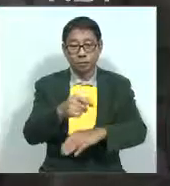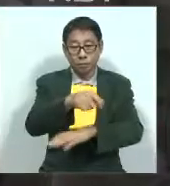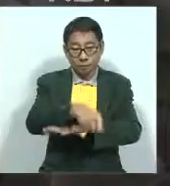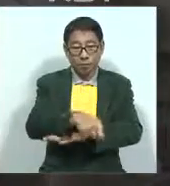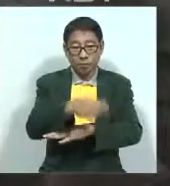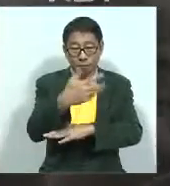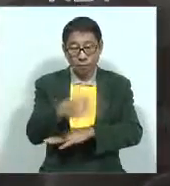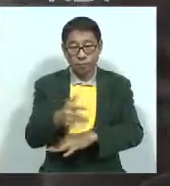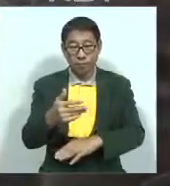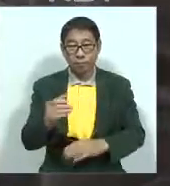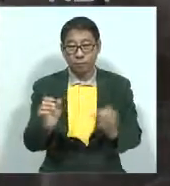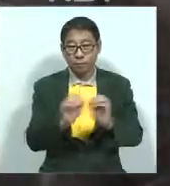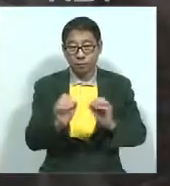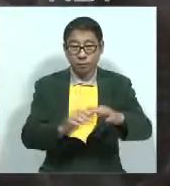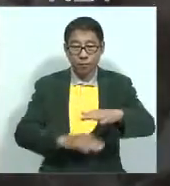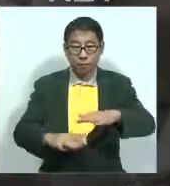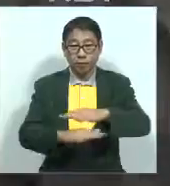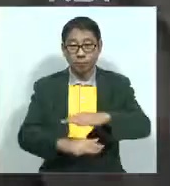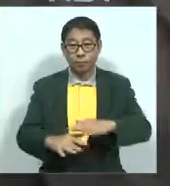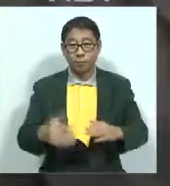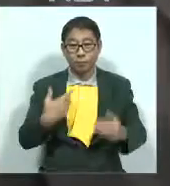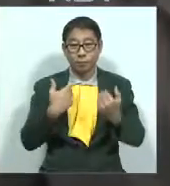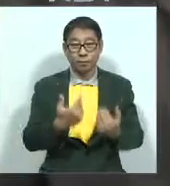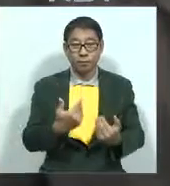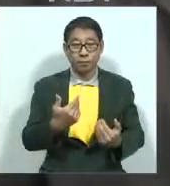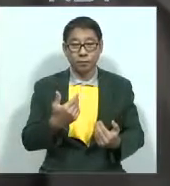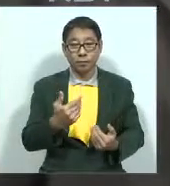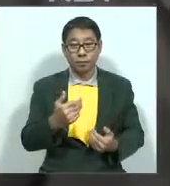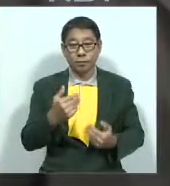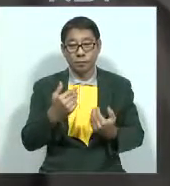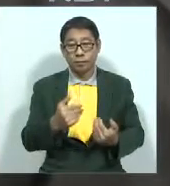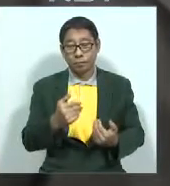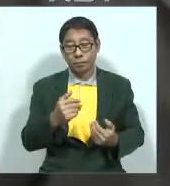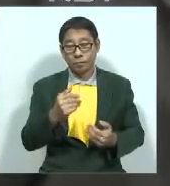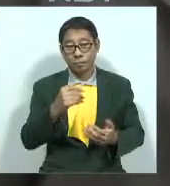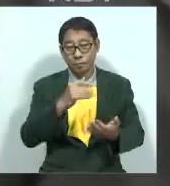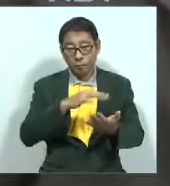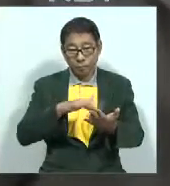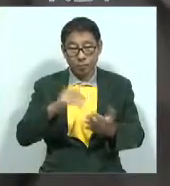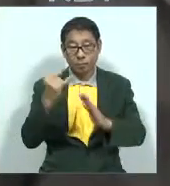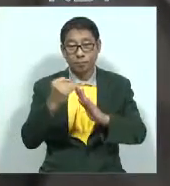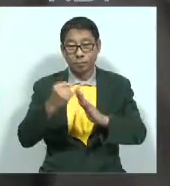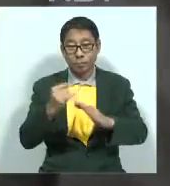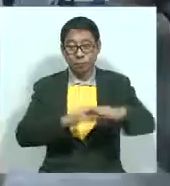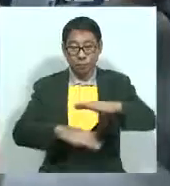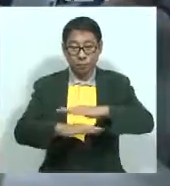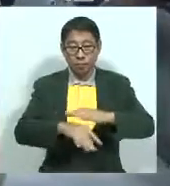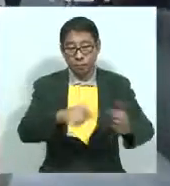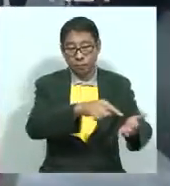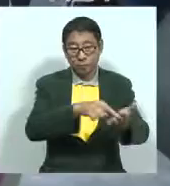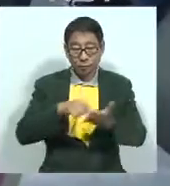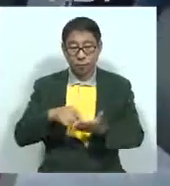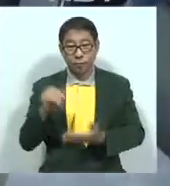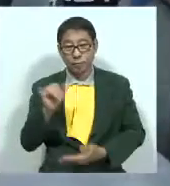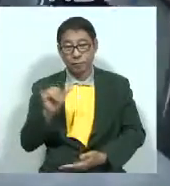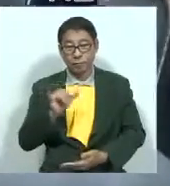1แล้วยังไม่มีข้อมูลที่เป็นทางการรวมทั้งสำนักงานศึกษาธิการจังหวัดก็ยังไม่ได้รับข้อมูลที่แจ้งมาอย่างเป็นท